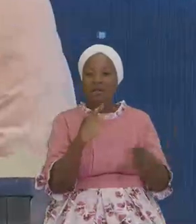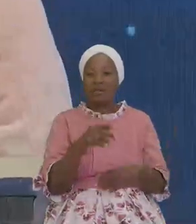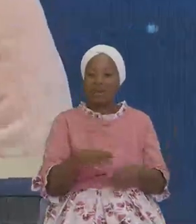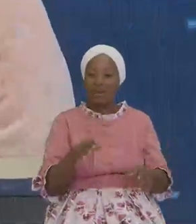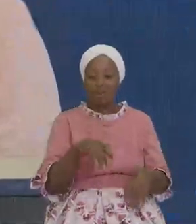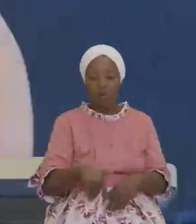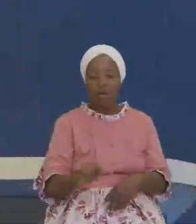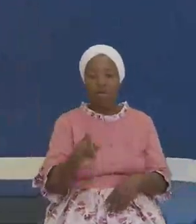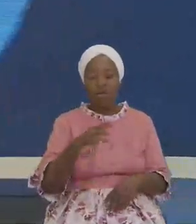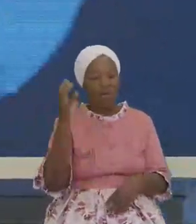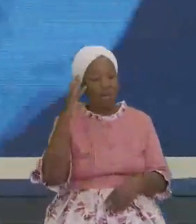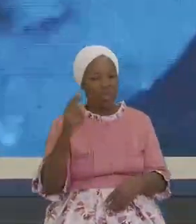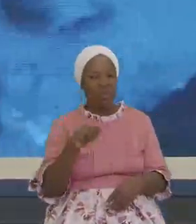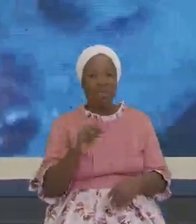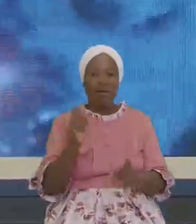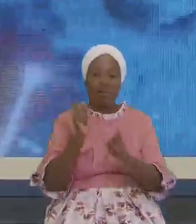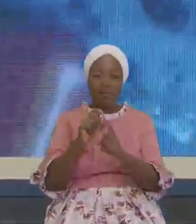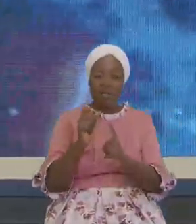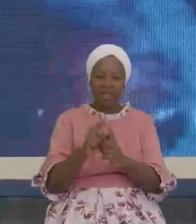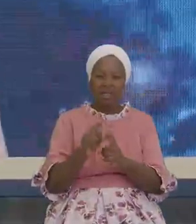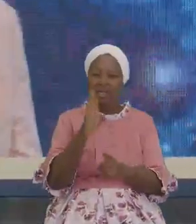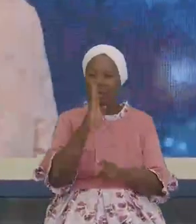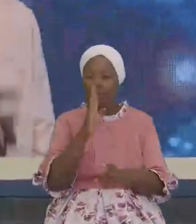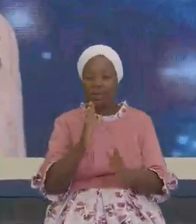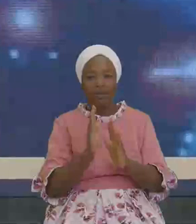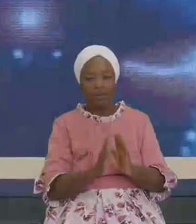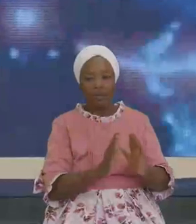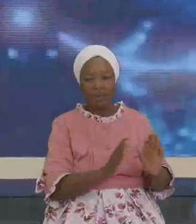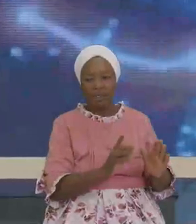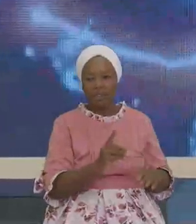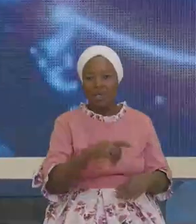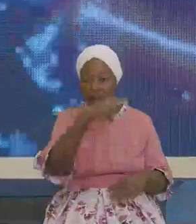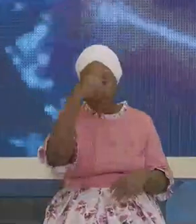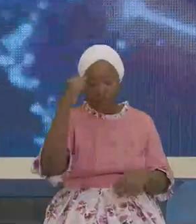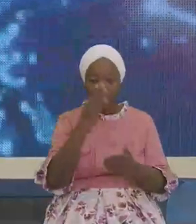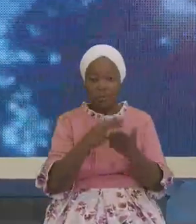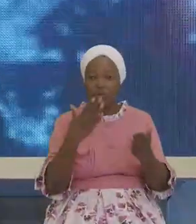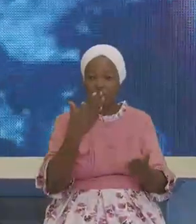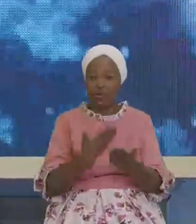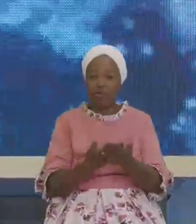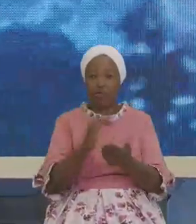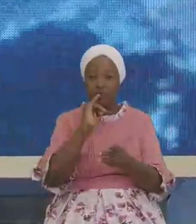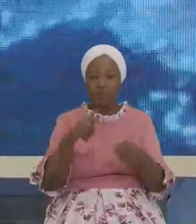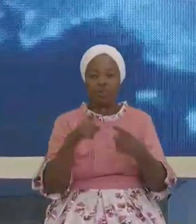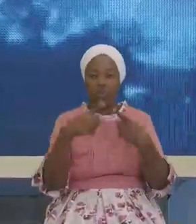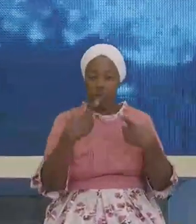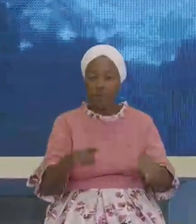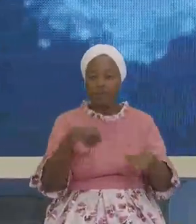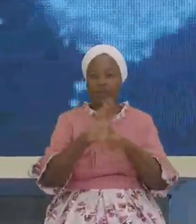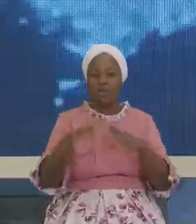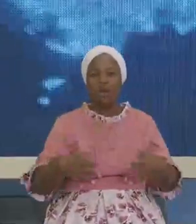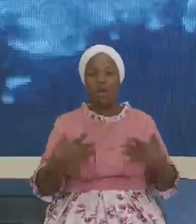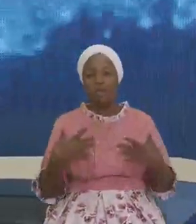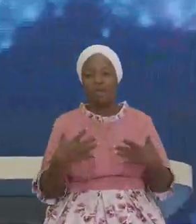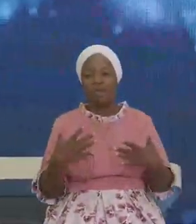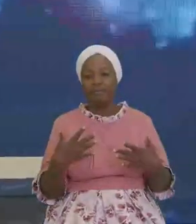espère quelque chose. Pendant que tu écoutes le message, sois préparé. Parce que quelque